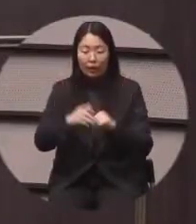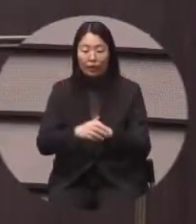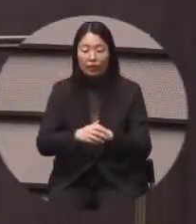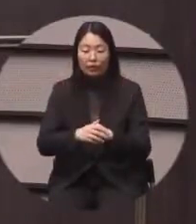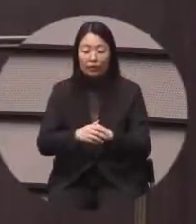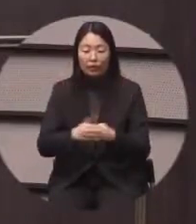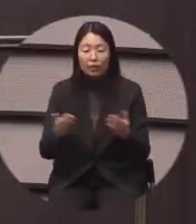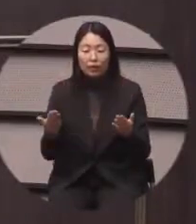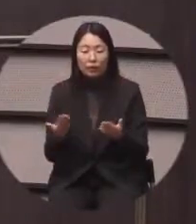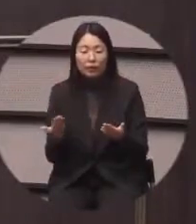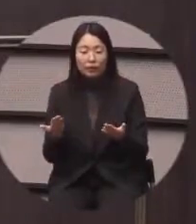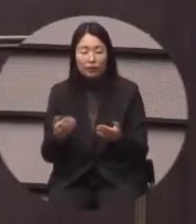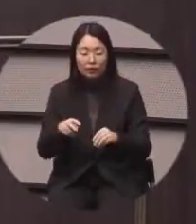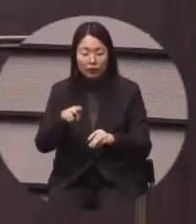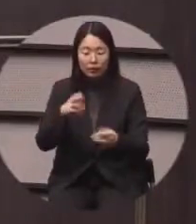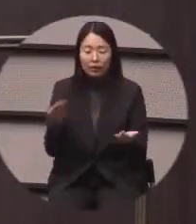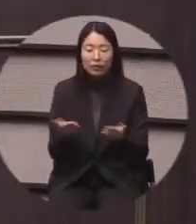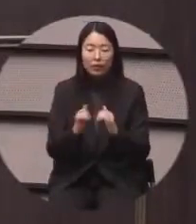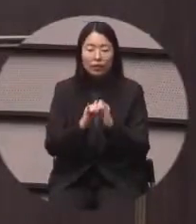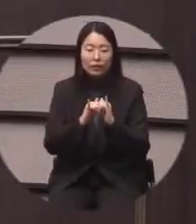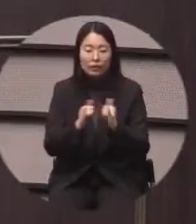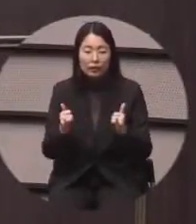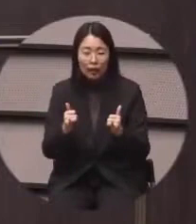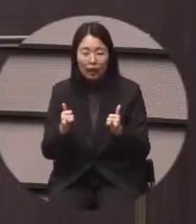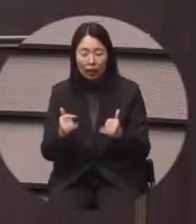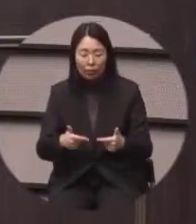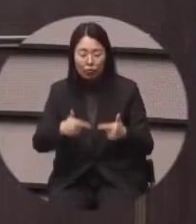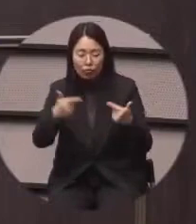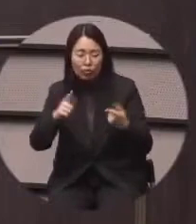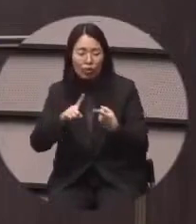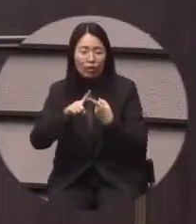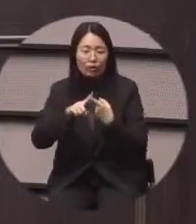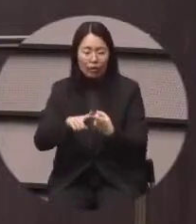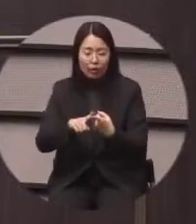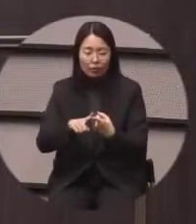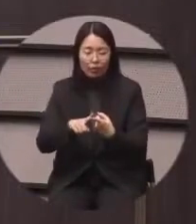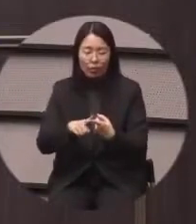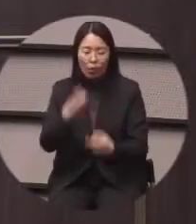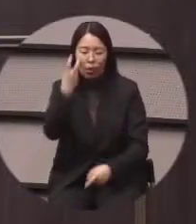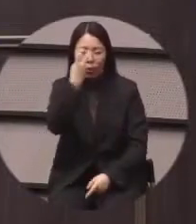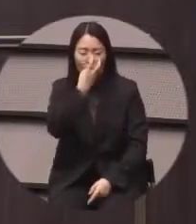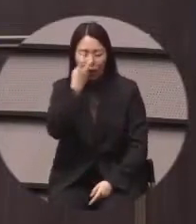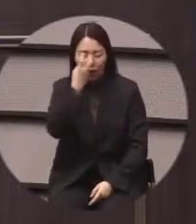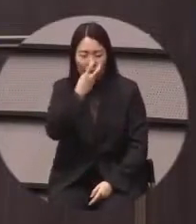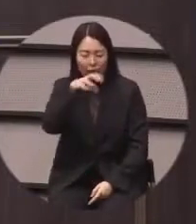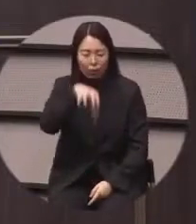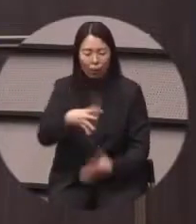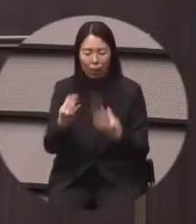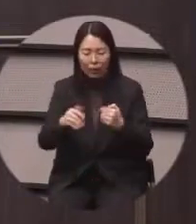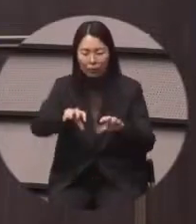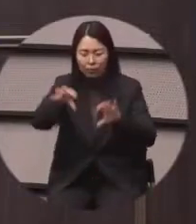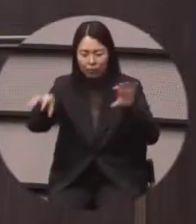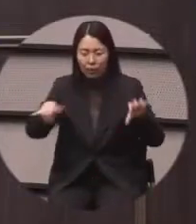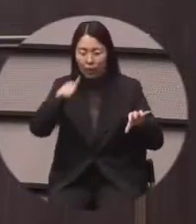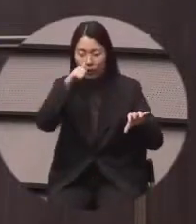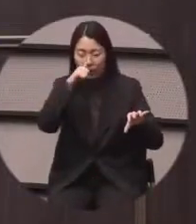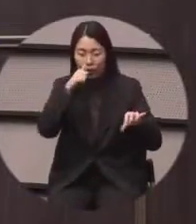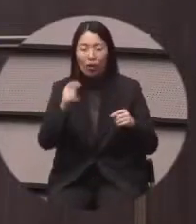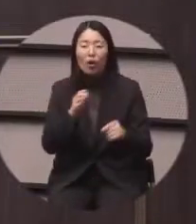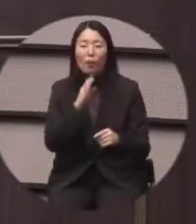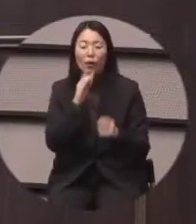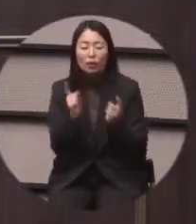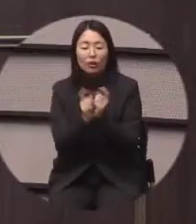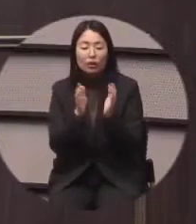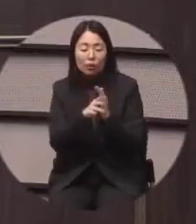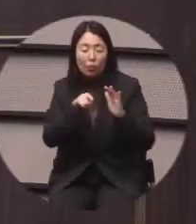개편과 일맥상통하는 이야기로 관리해야 할 지역이 얇고 넓게 분포된 만큼 현장 실사를 통해 보다